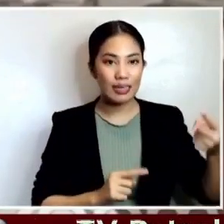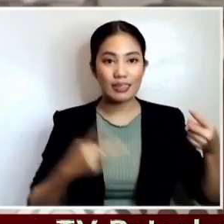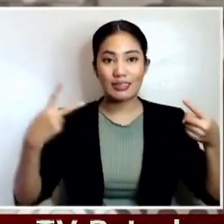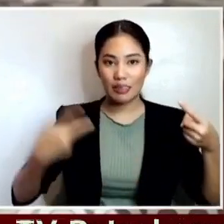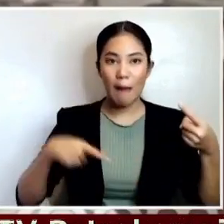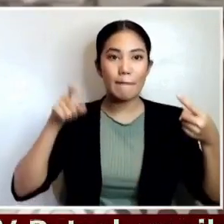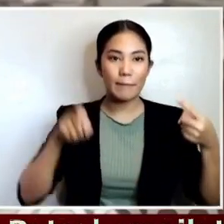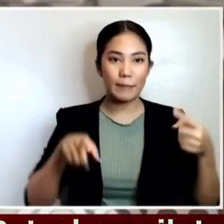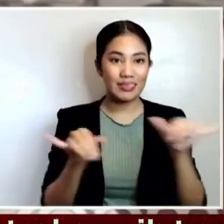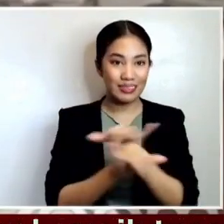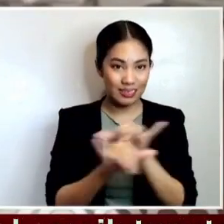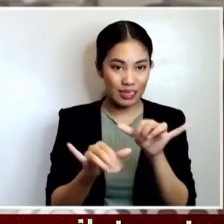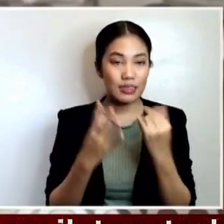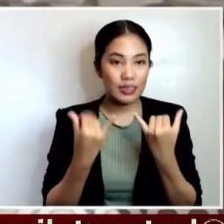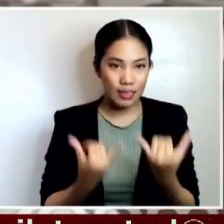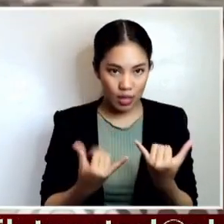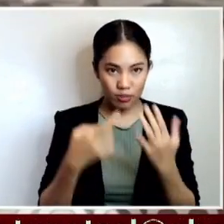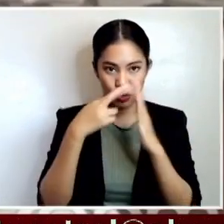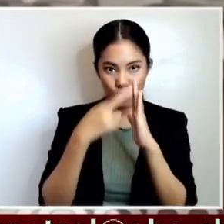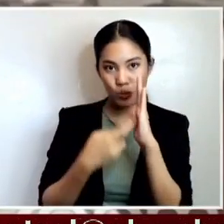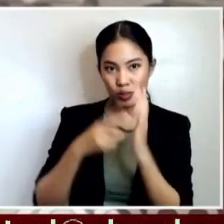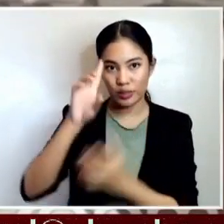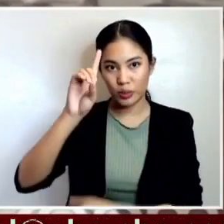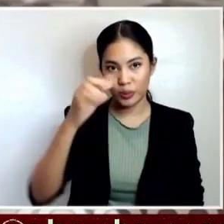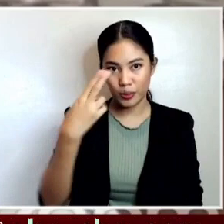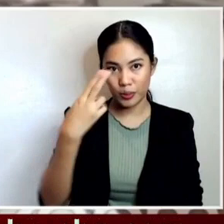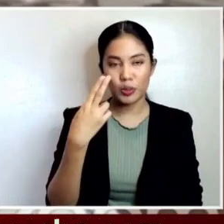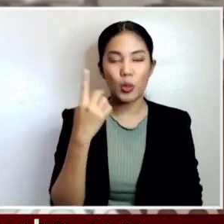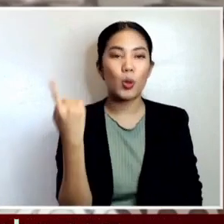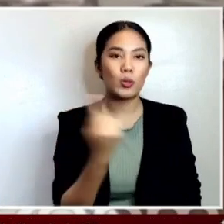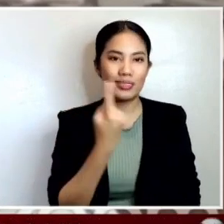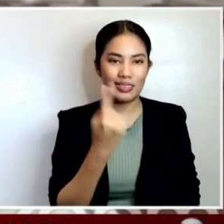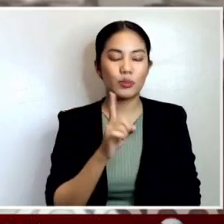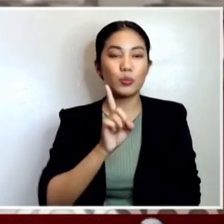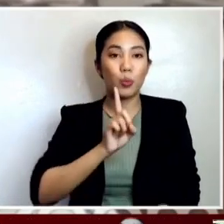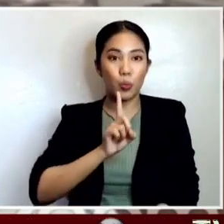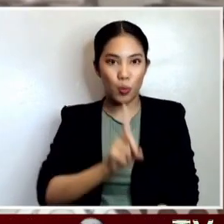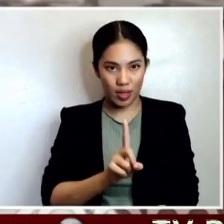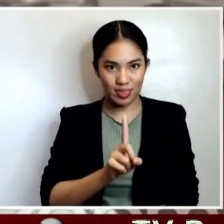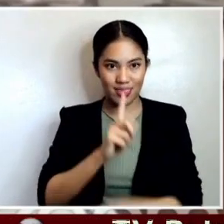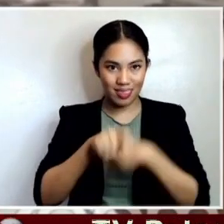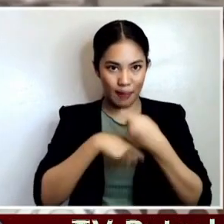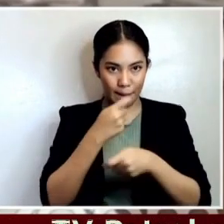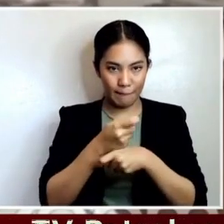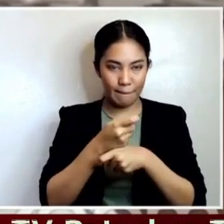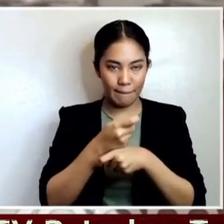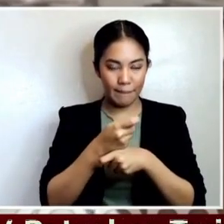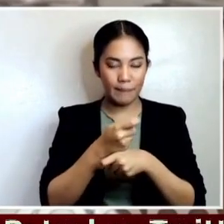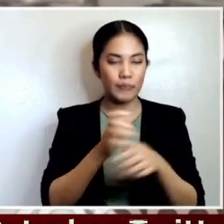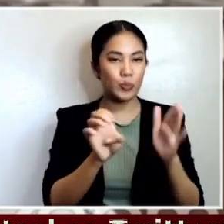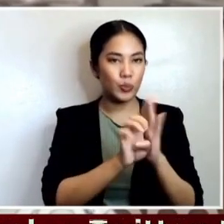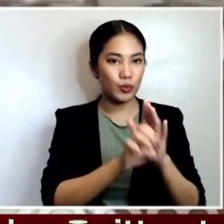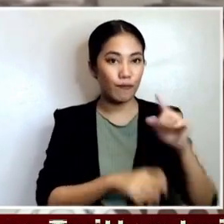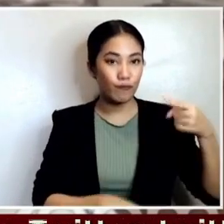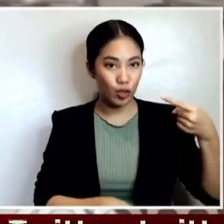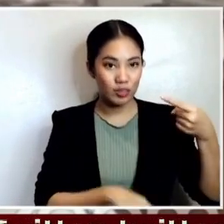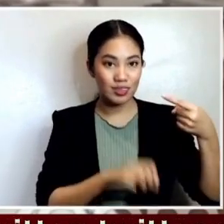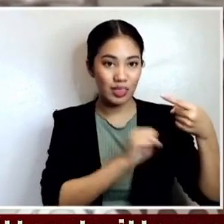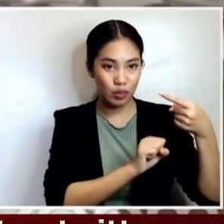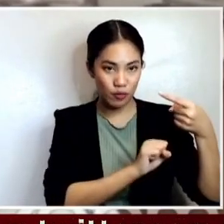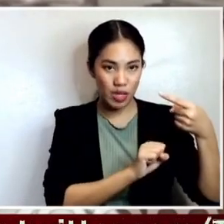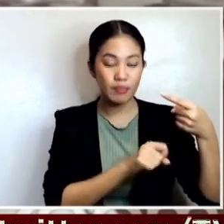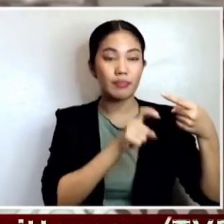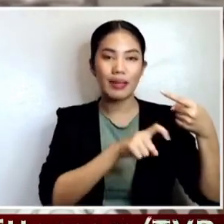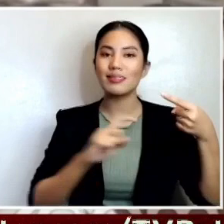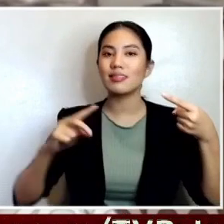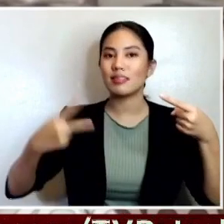Sa ngayon, ang ating protocol, single brand muna po tayo. So kung pag binigyan tayo ng Sinovac sa umpisa, Sinovac pa rin ang ating